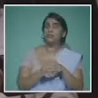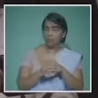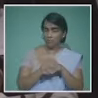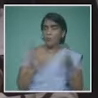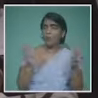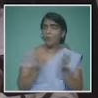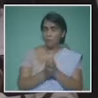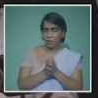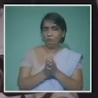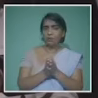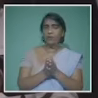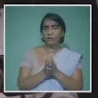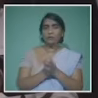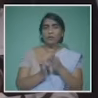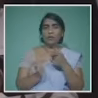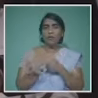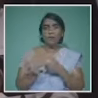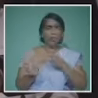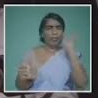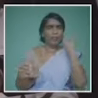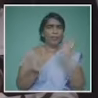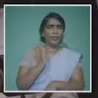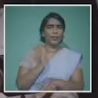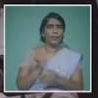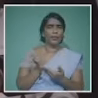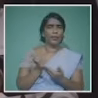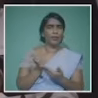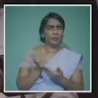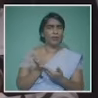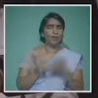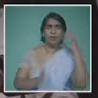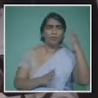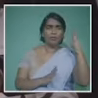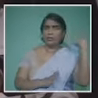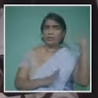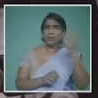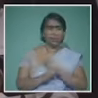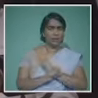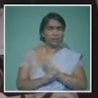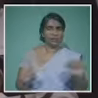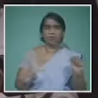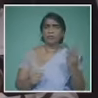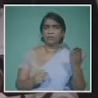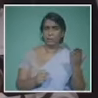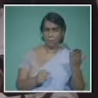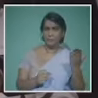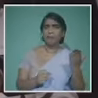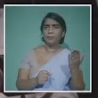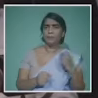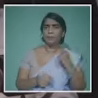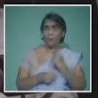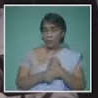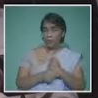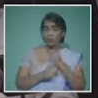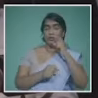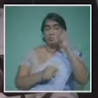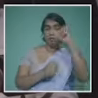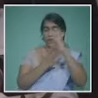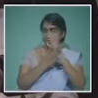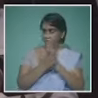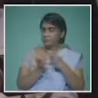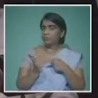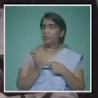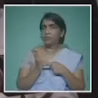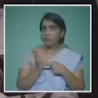කොටසක් අපි ඒක කුණු කූඩේට දාලා තියෙනවා. ලෝක ඉතිහාසයේ කවදාවත් එහෙම දෙයක් වෙලා නැහැ. ආණ්ඩුක්‍රම ව්‍යවස්ථාවේ